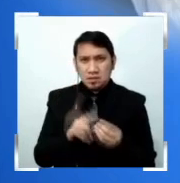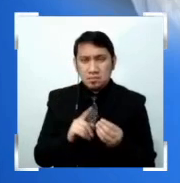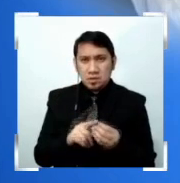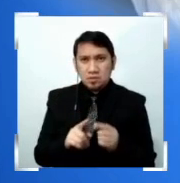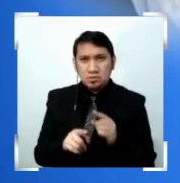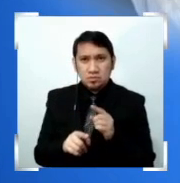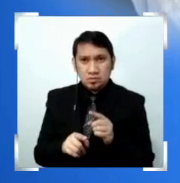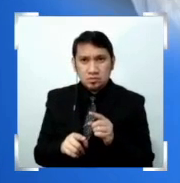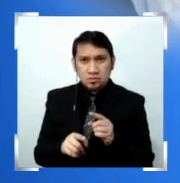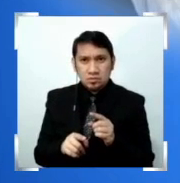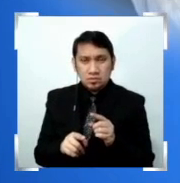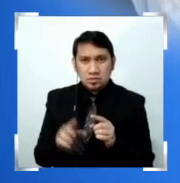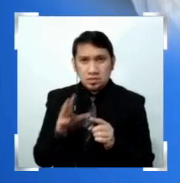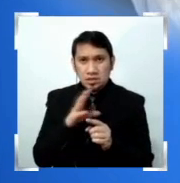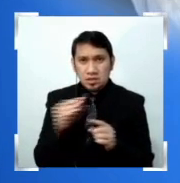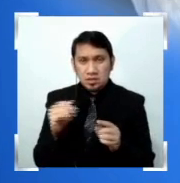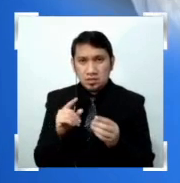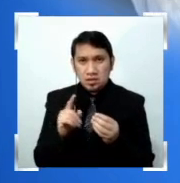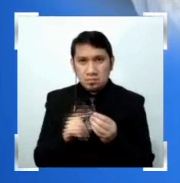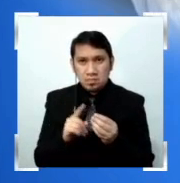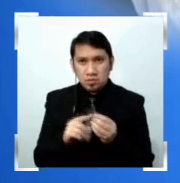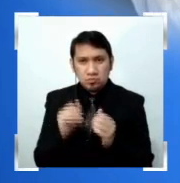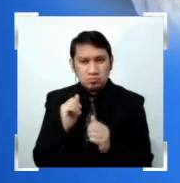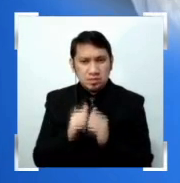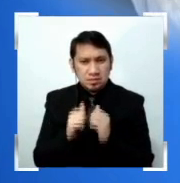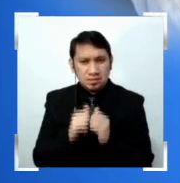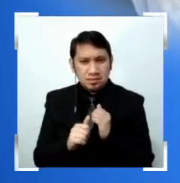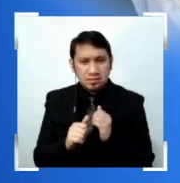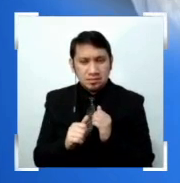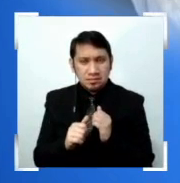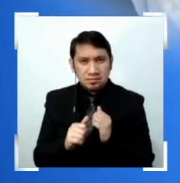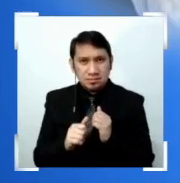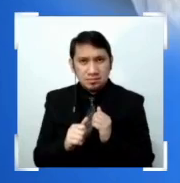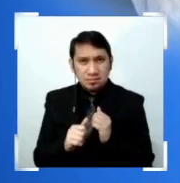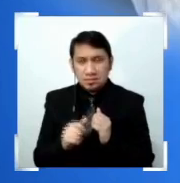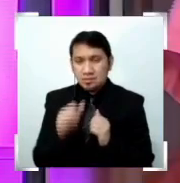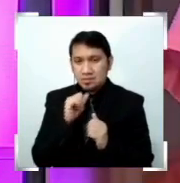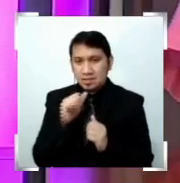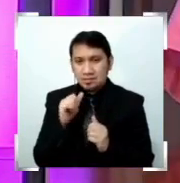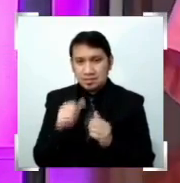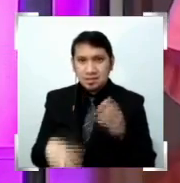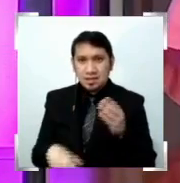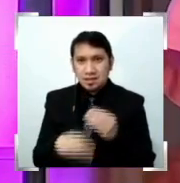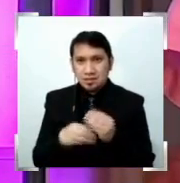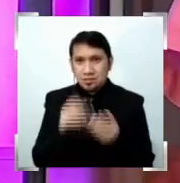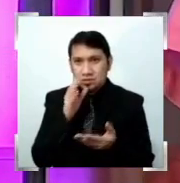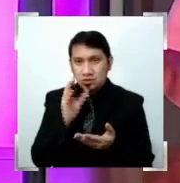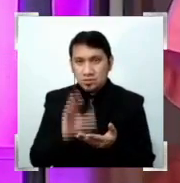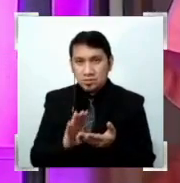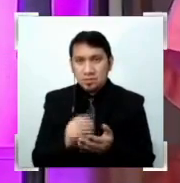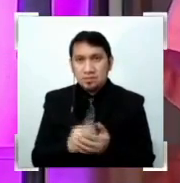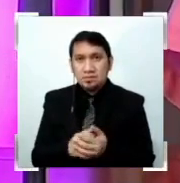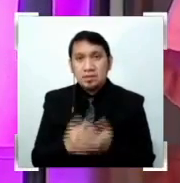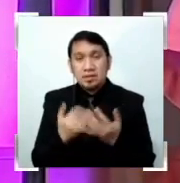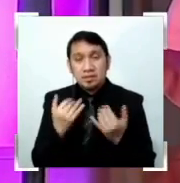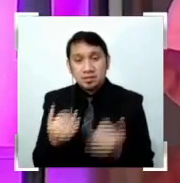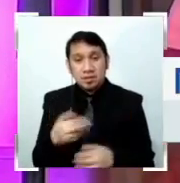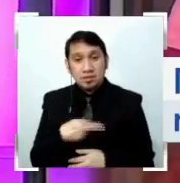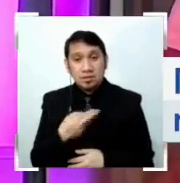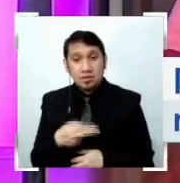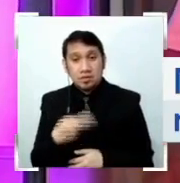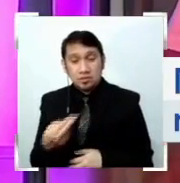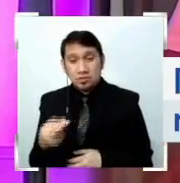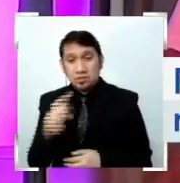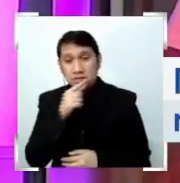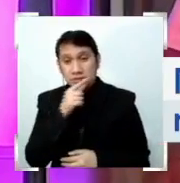lalo na ang interpretasyon nito. Wala na daw siyang dagdag na komento. Hininga namin na reaksyon ang kampo ni Robredo tungkol